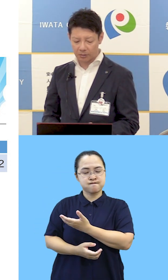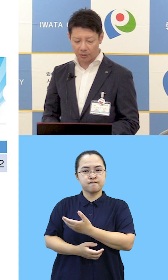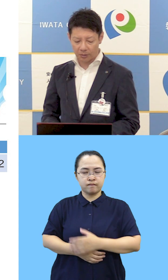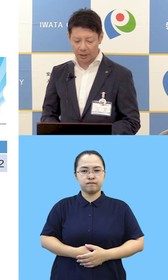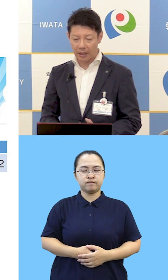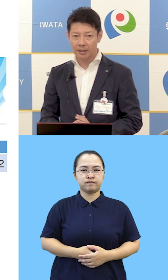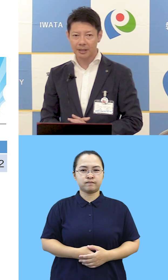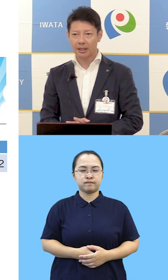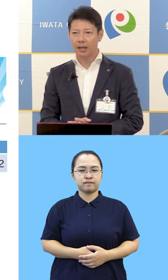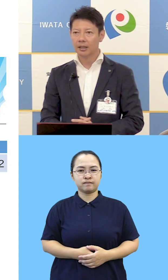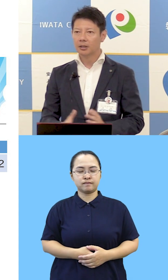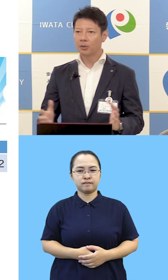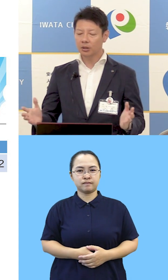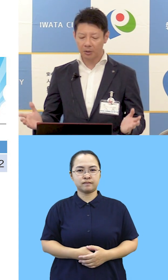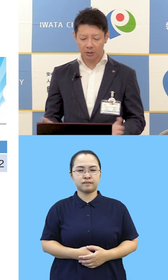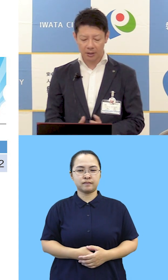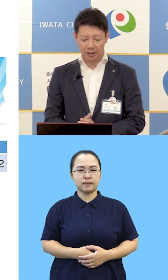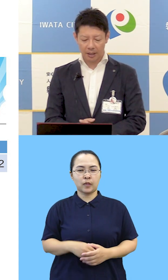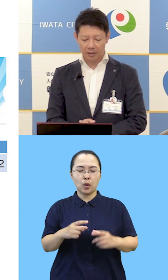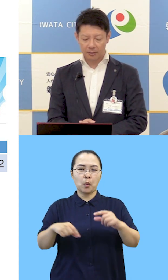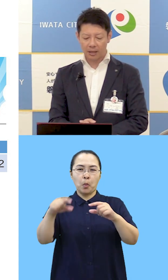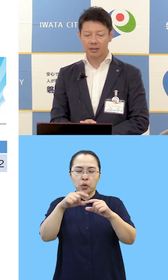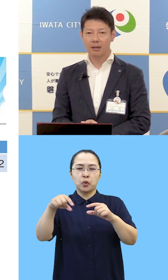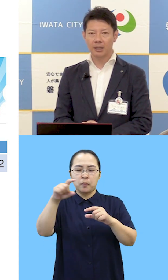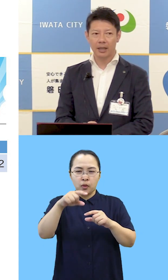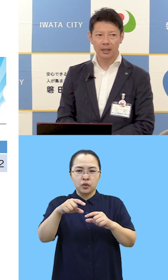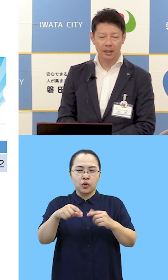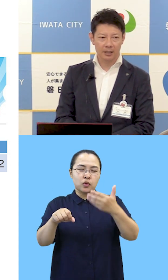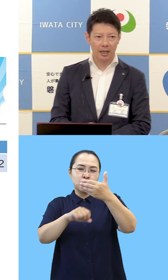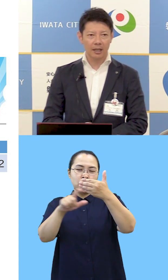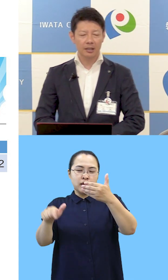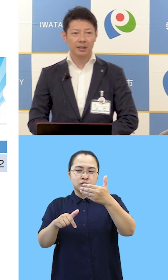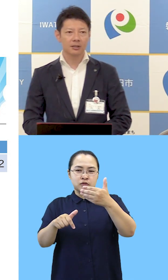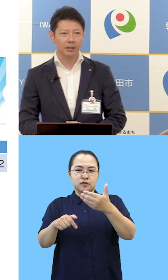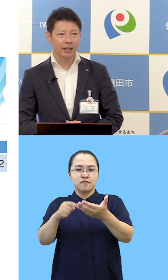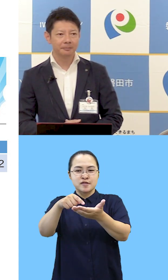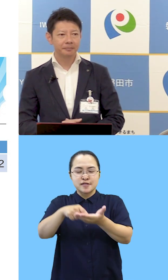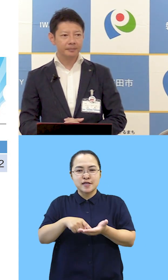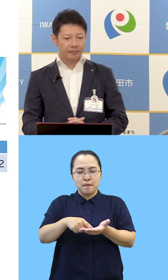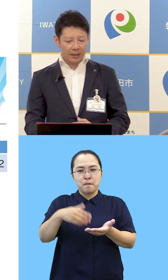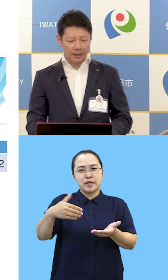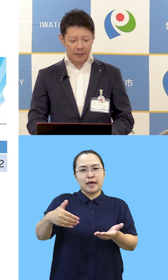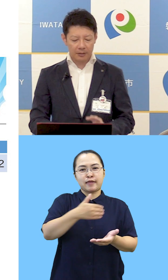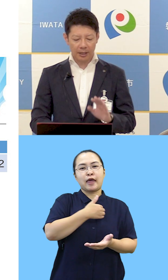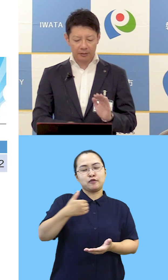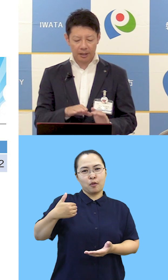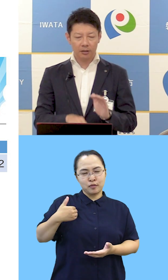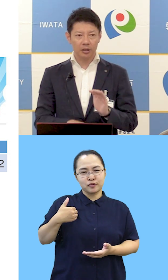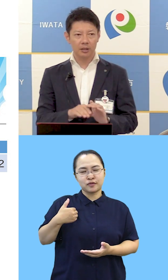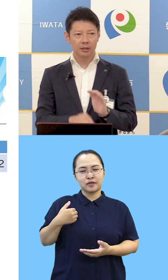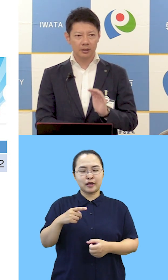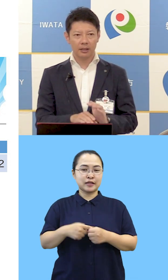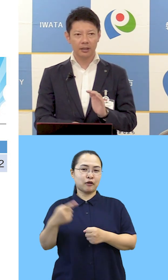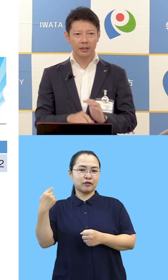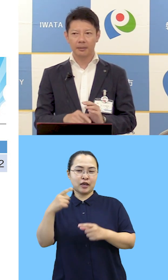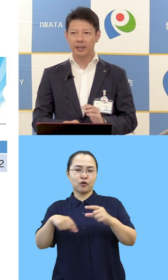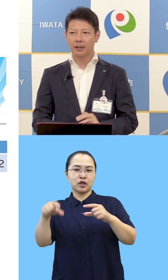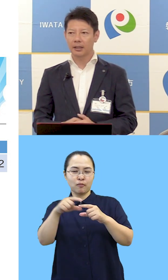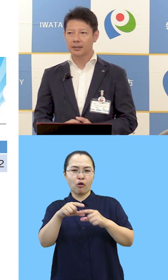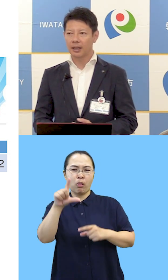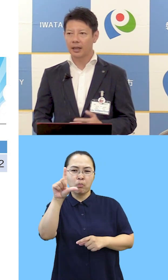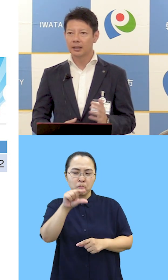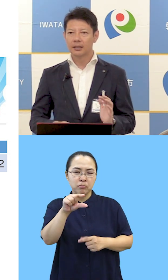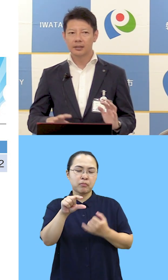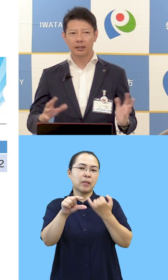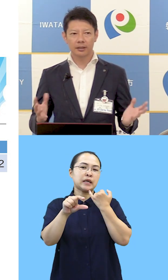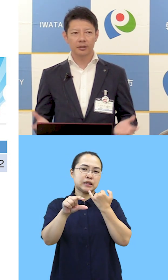7503kW というところでありますから、もっともっとですね、9月はまだ時間がありますので、昨年より少なくなっていればいいわ